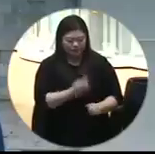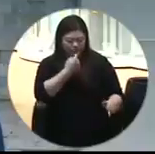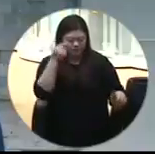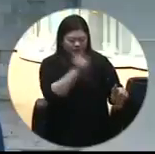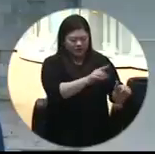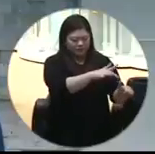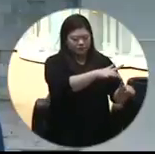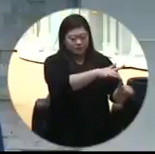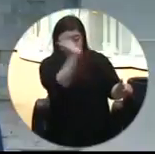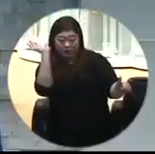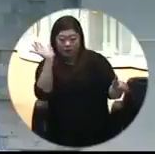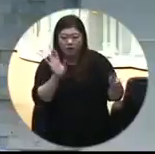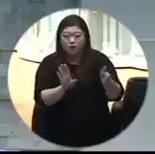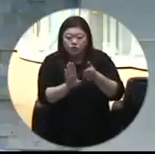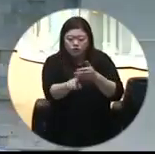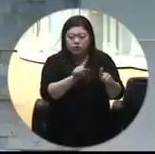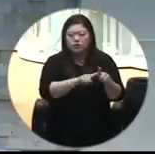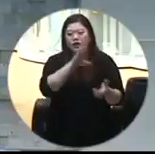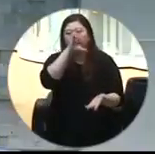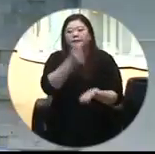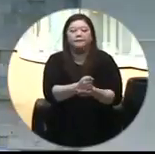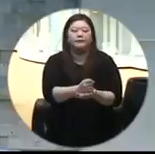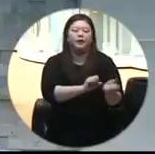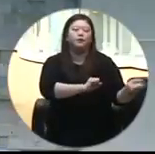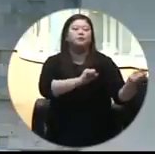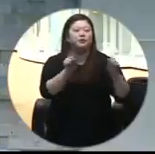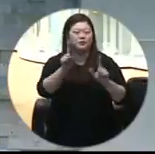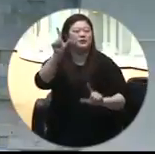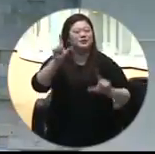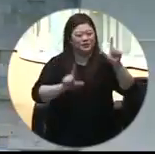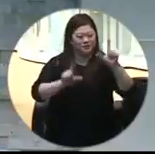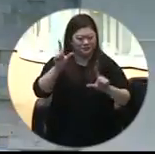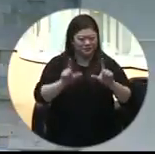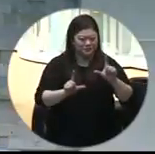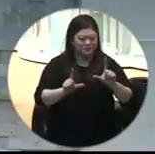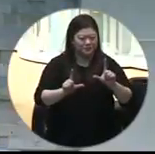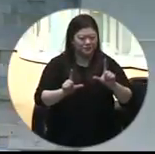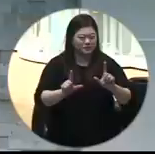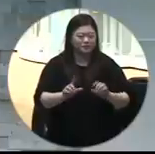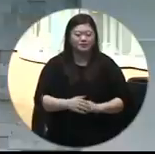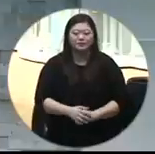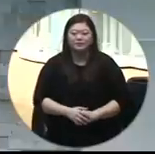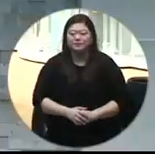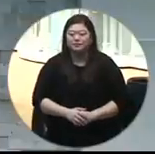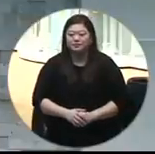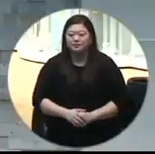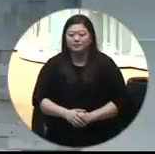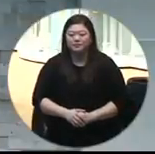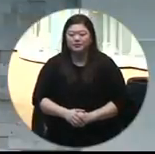원래 모습으로 온전하게 회복시켜 주시는 모습이 오늘 본문에 나옵니다.